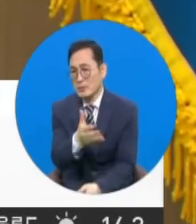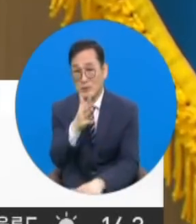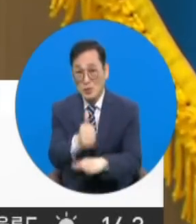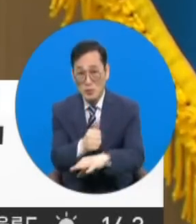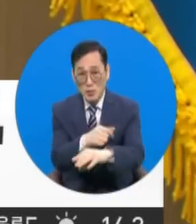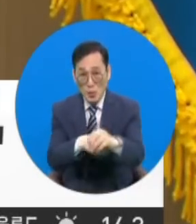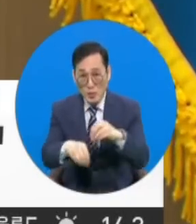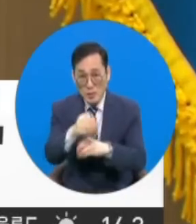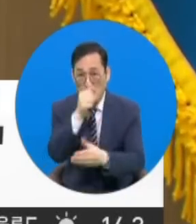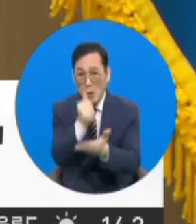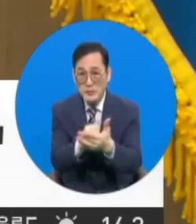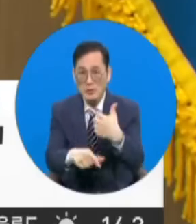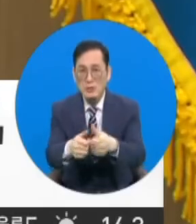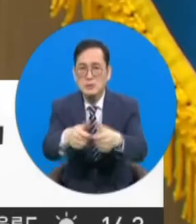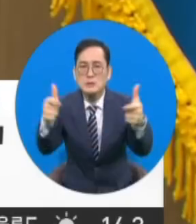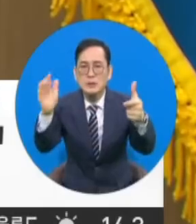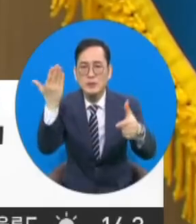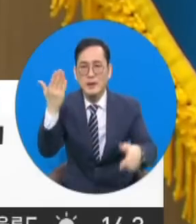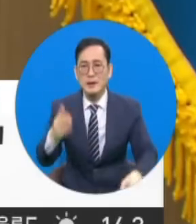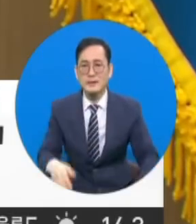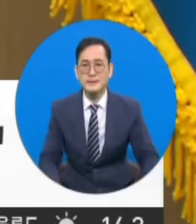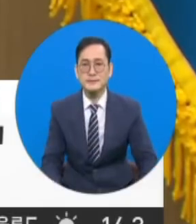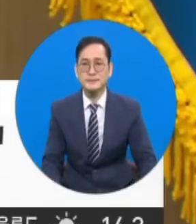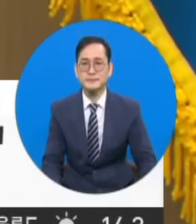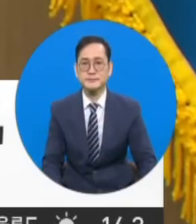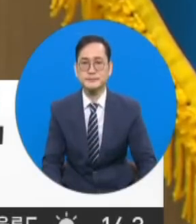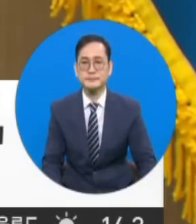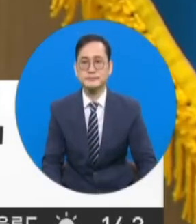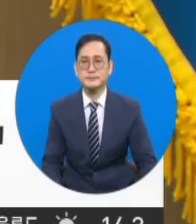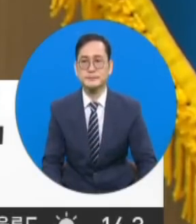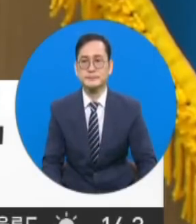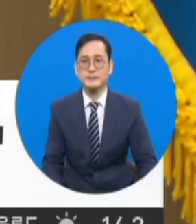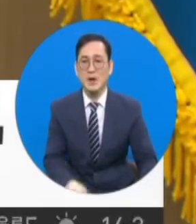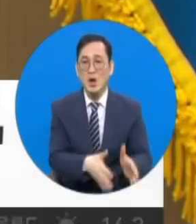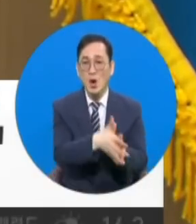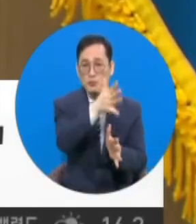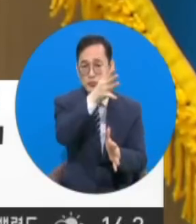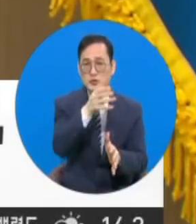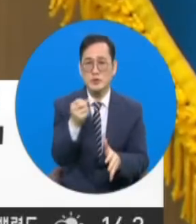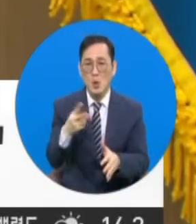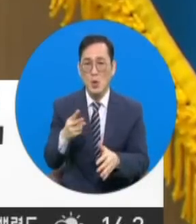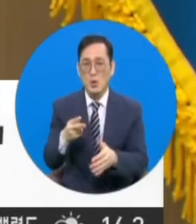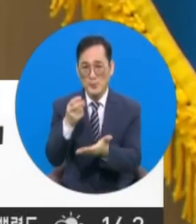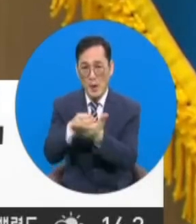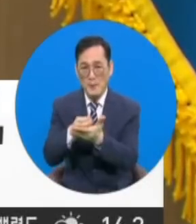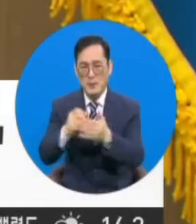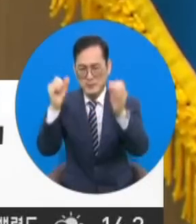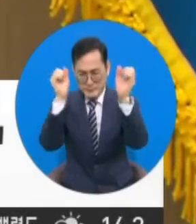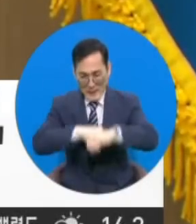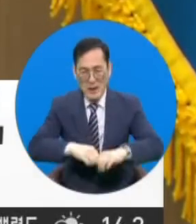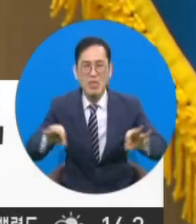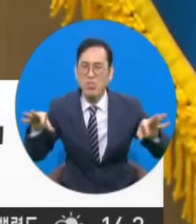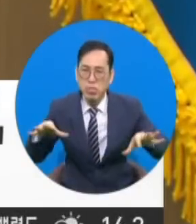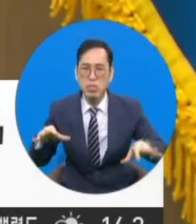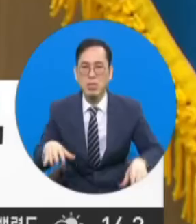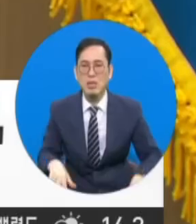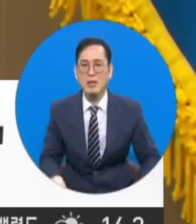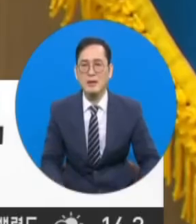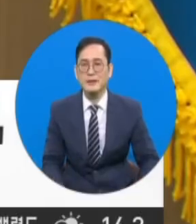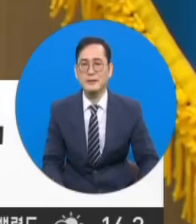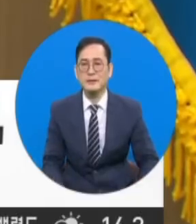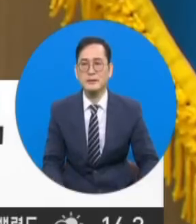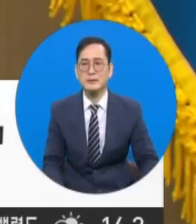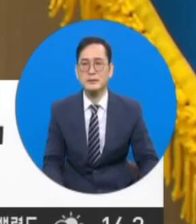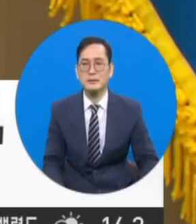넣어 버린 것입니다 건물과 제도를 무너뜨리는 데는 시간이 걸리지 않습니다 순간입니다